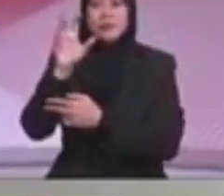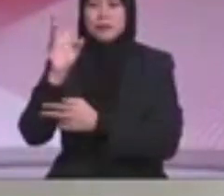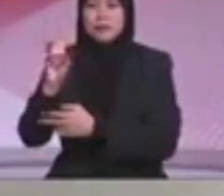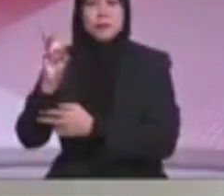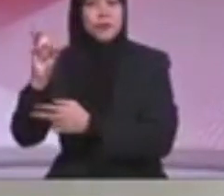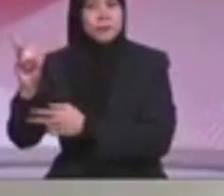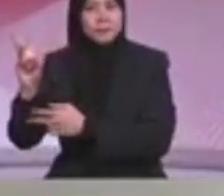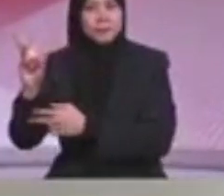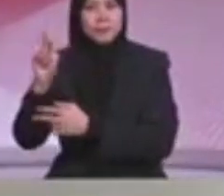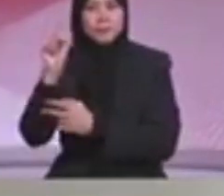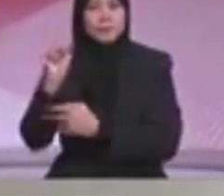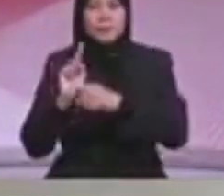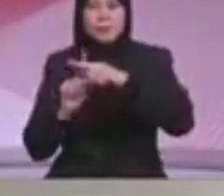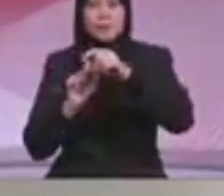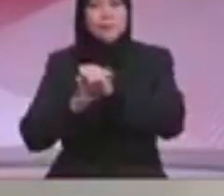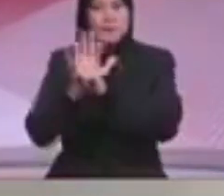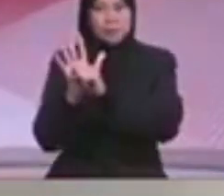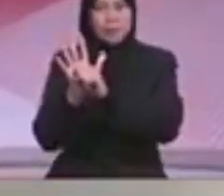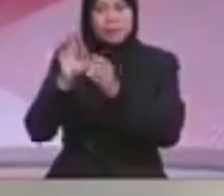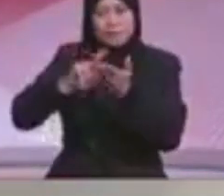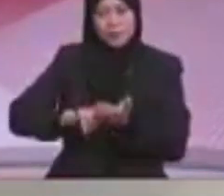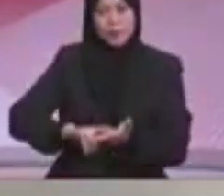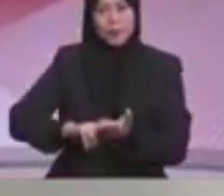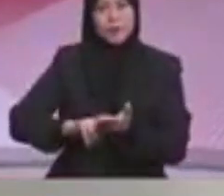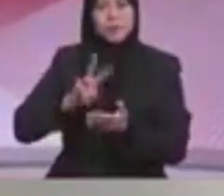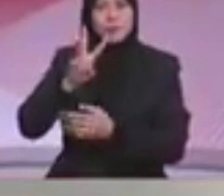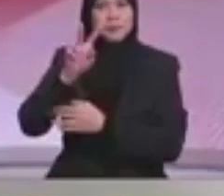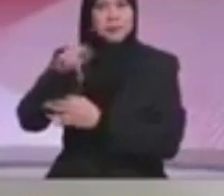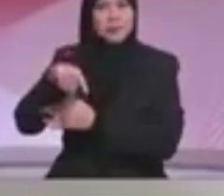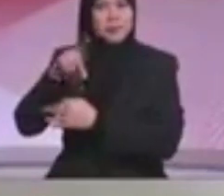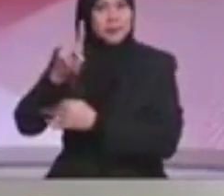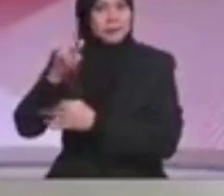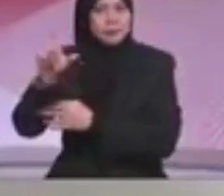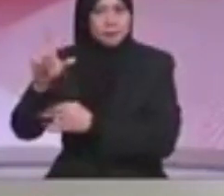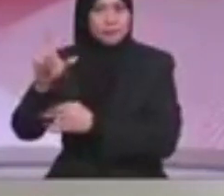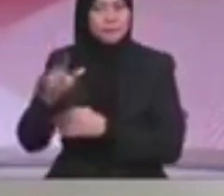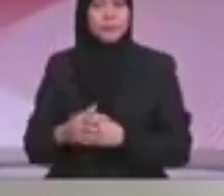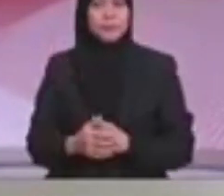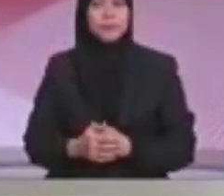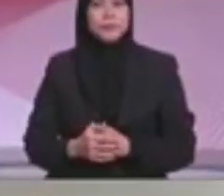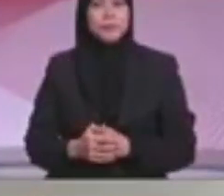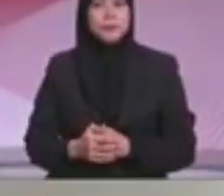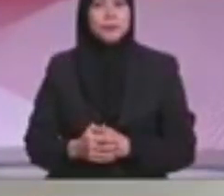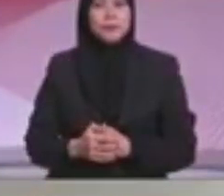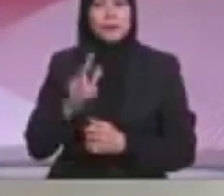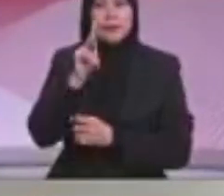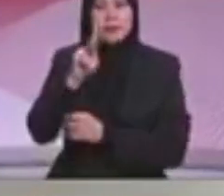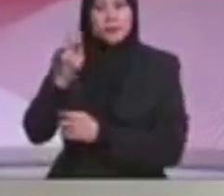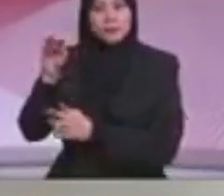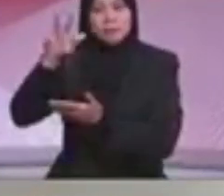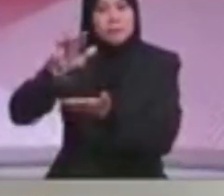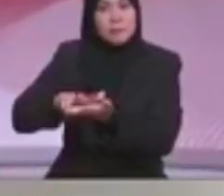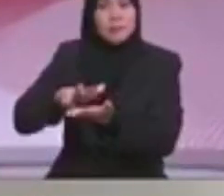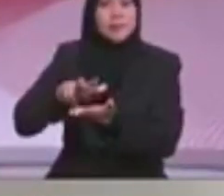6,366 kes positif COVID-19 direkodkan di Wilayah Persekutuan Kuala Lumpur. KKM